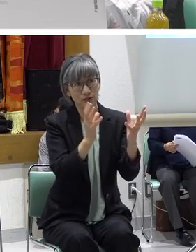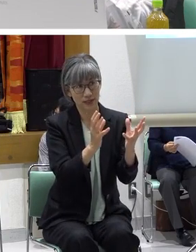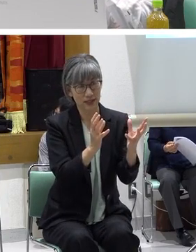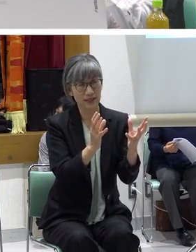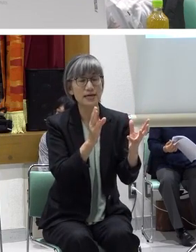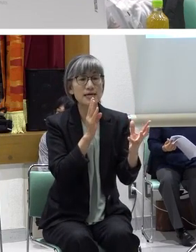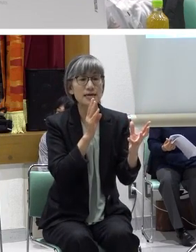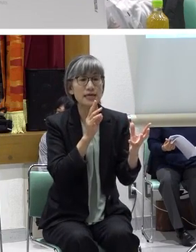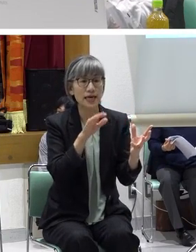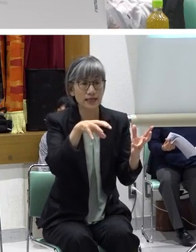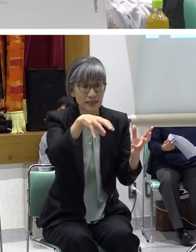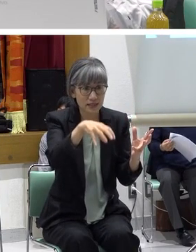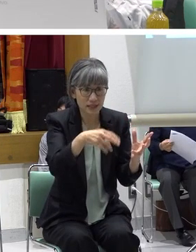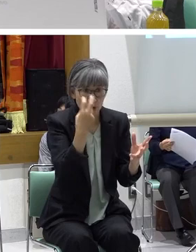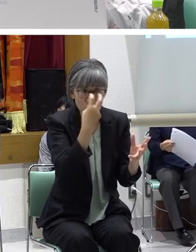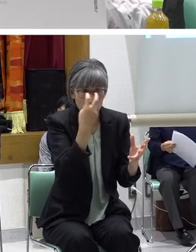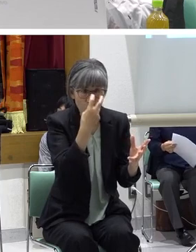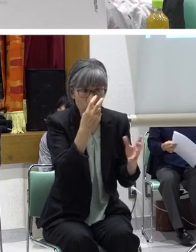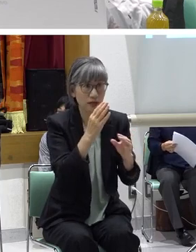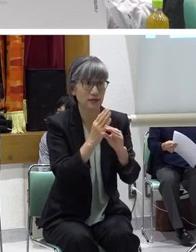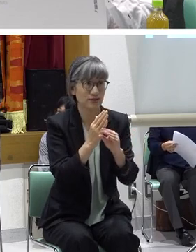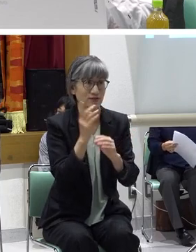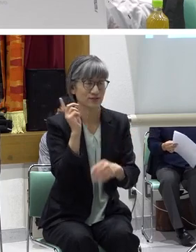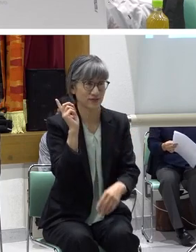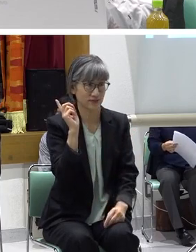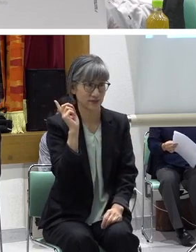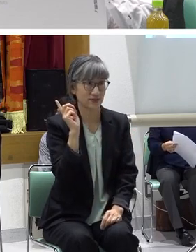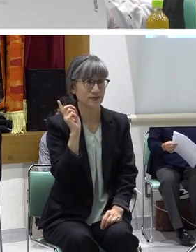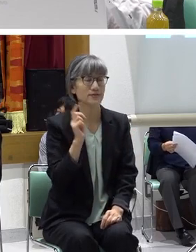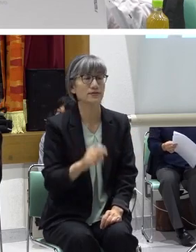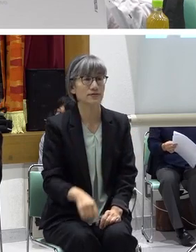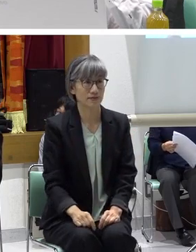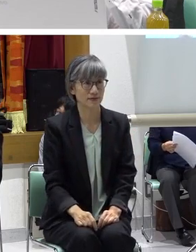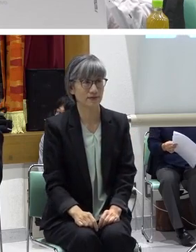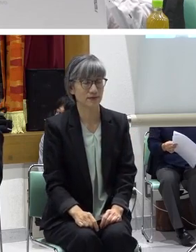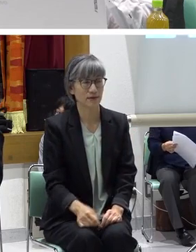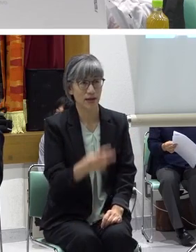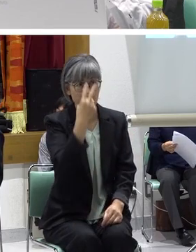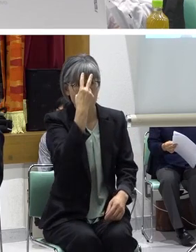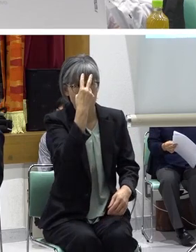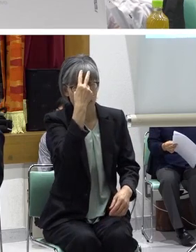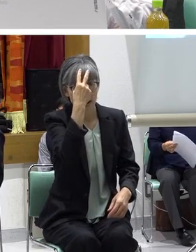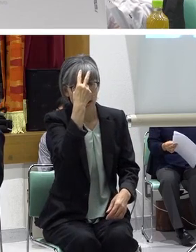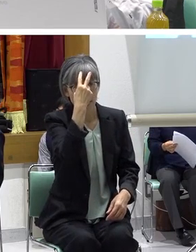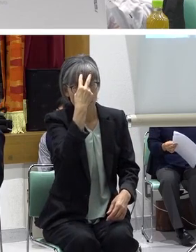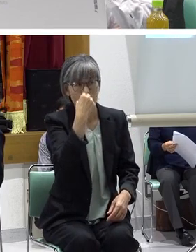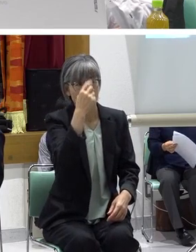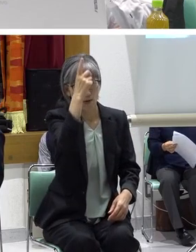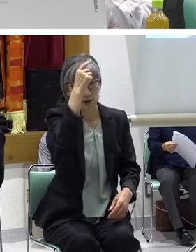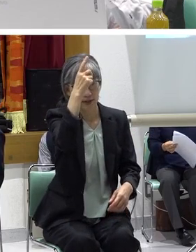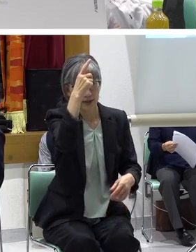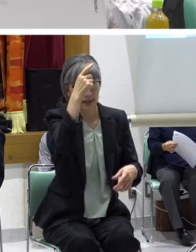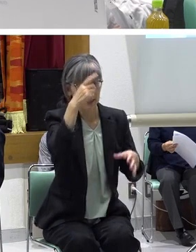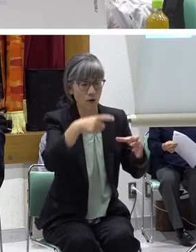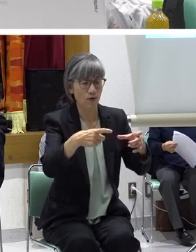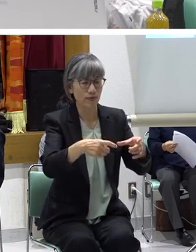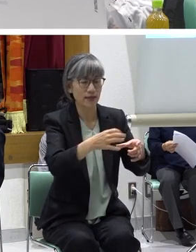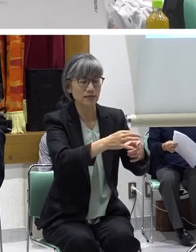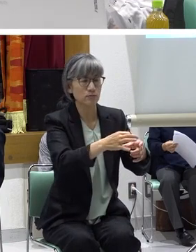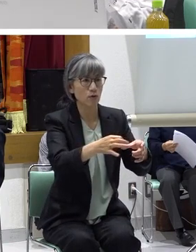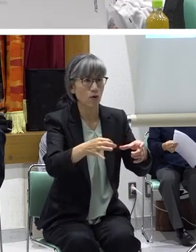査をしている様子です。この写真は点字ブロックを敷く位置の確認をしているところです